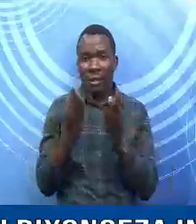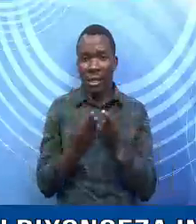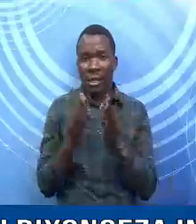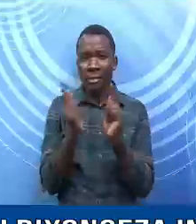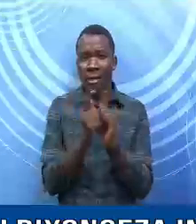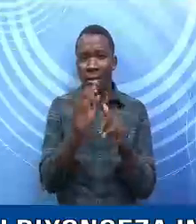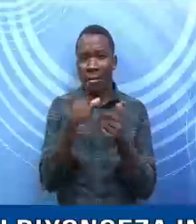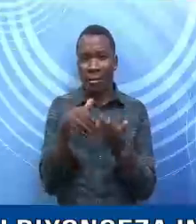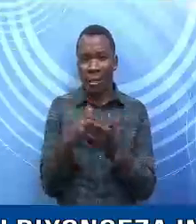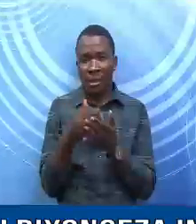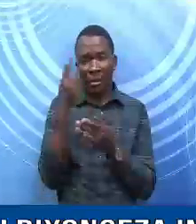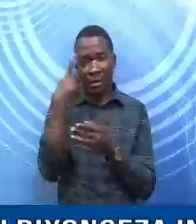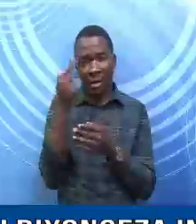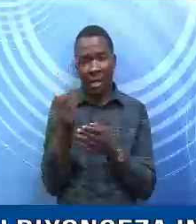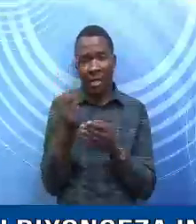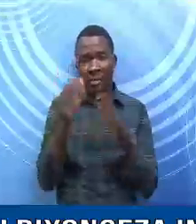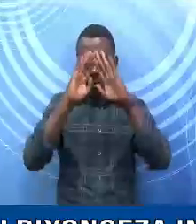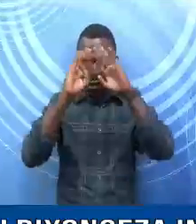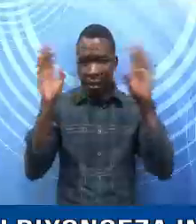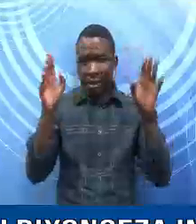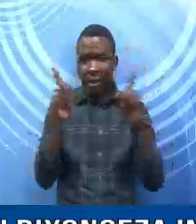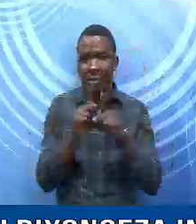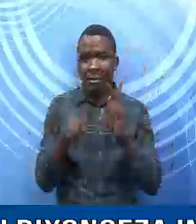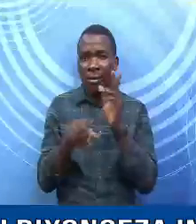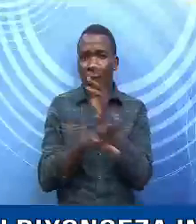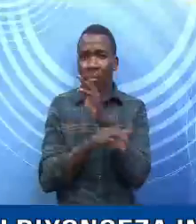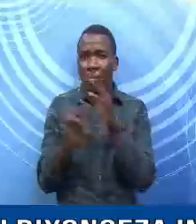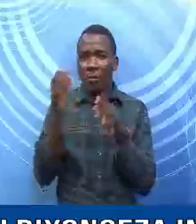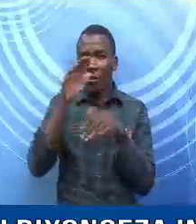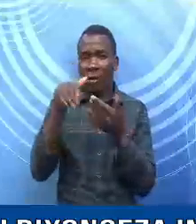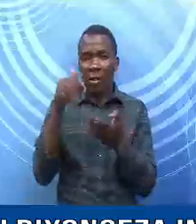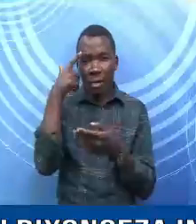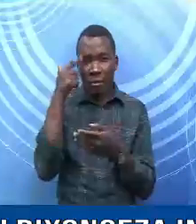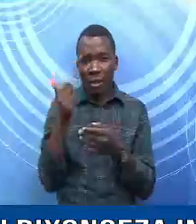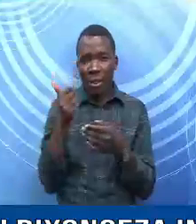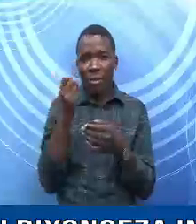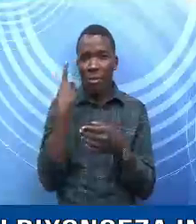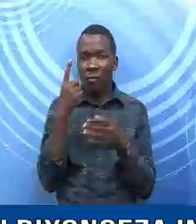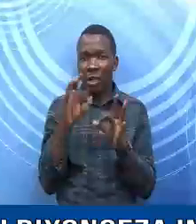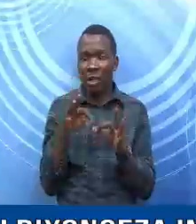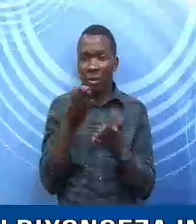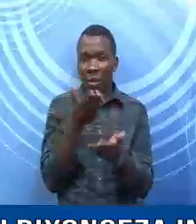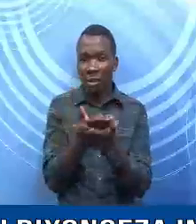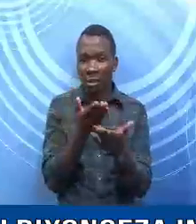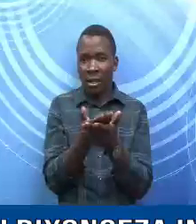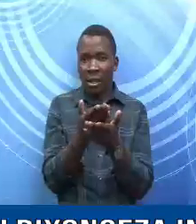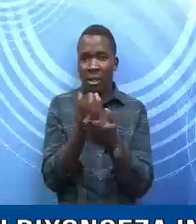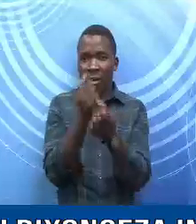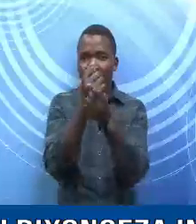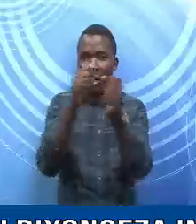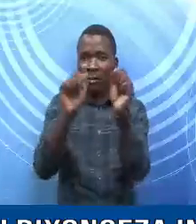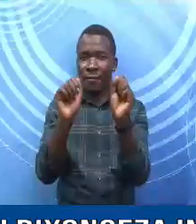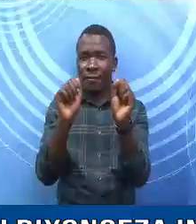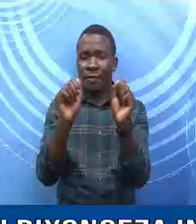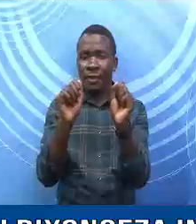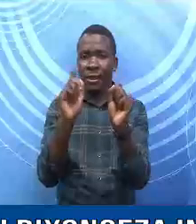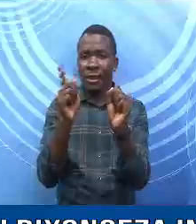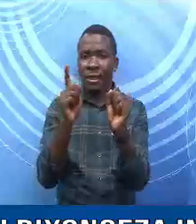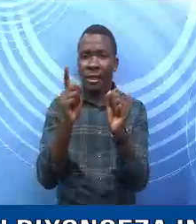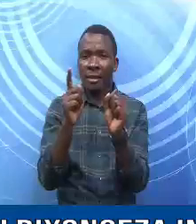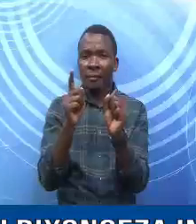ihurirana bahurirana barabizi, nabo bari mu kumurya baramurya ariko babizi bahazi. Jero numva icyo namwifuriza ruko yarenganurwa ntavirimaho koko.